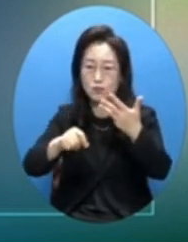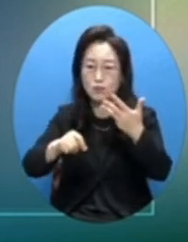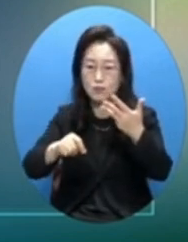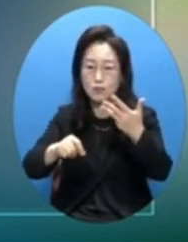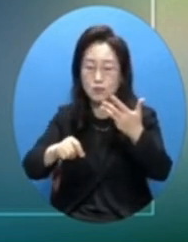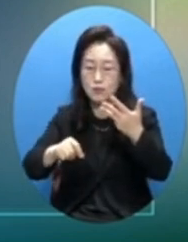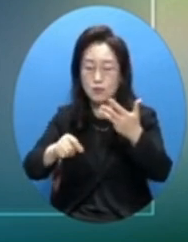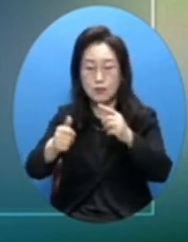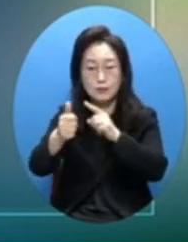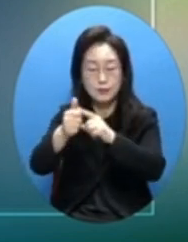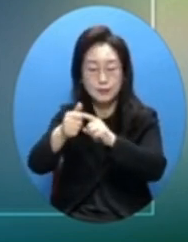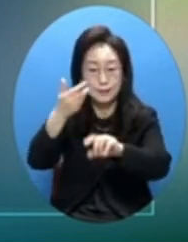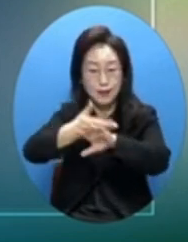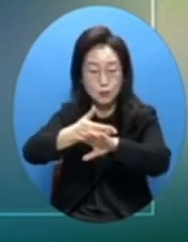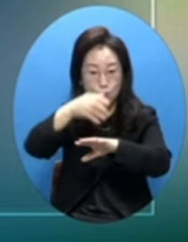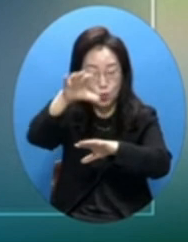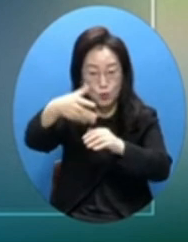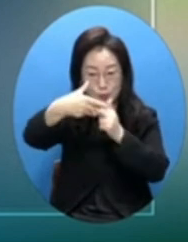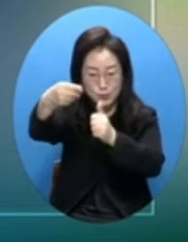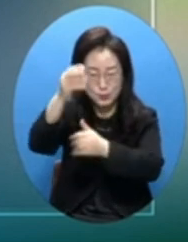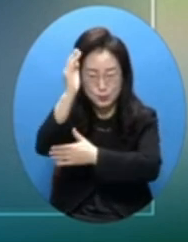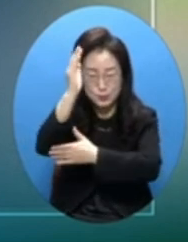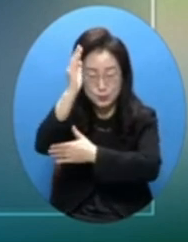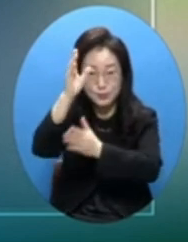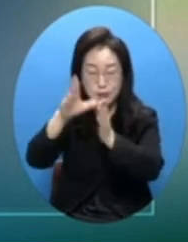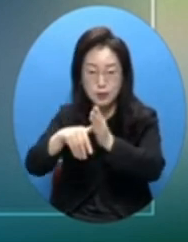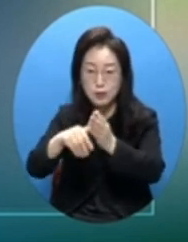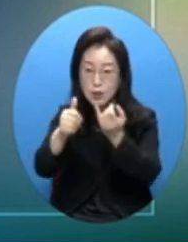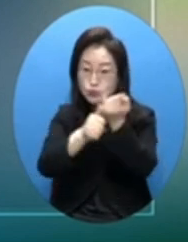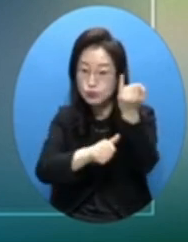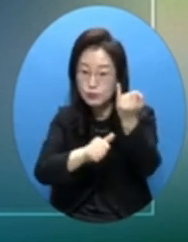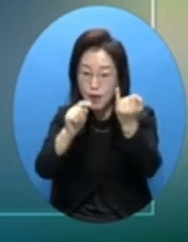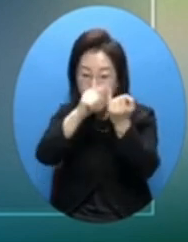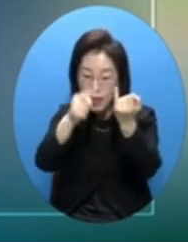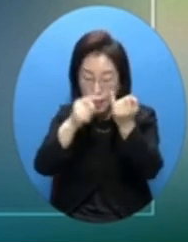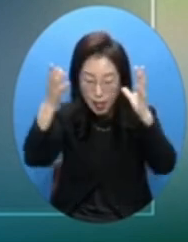타 지역으로 붕해를 돌아갔을 때 부인이 아이를 낳다가